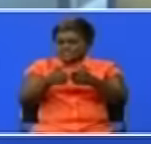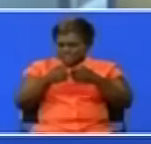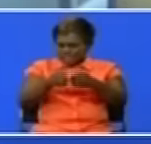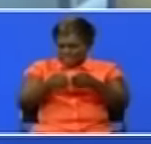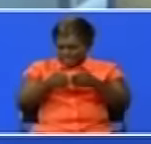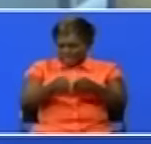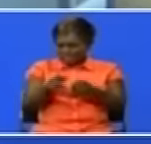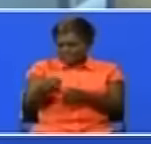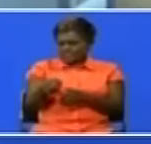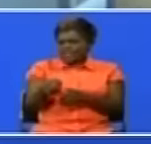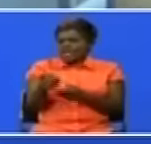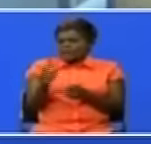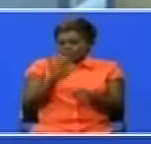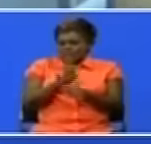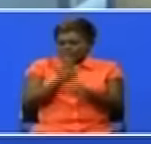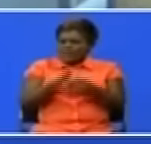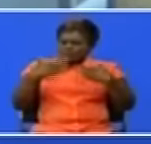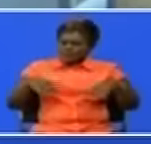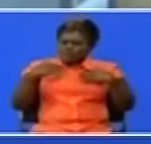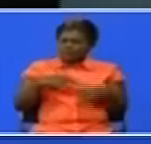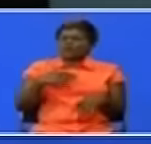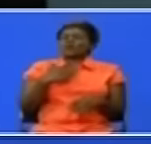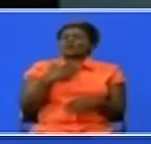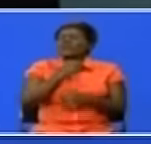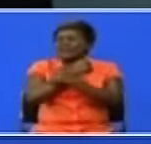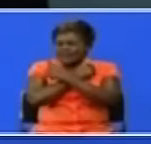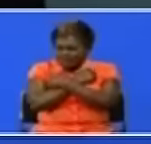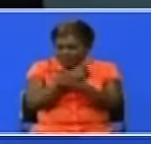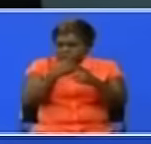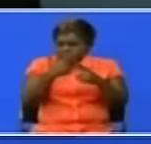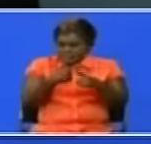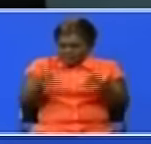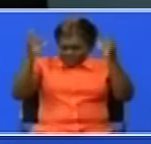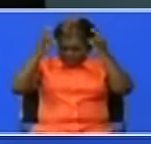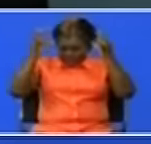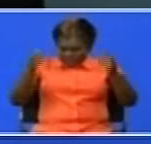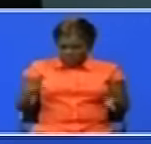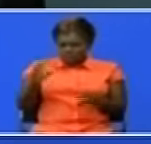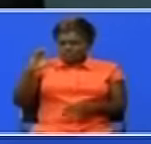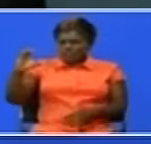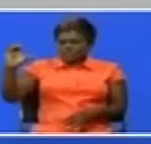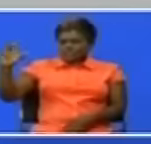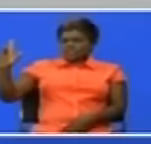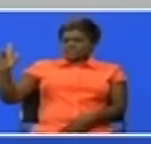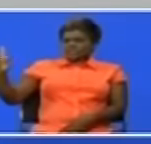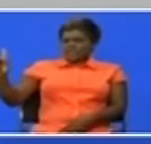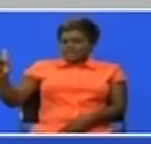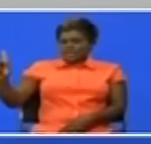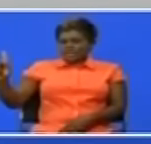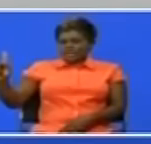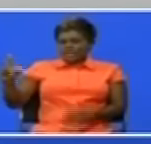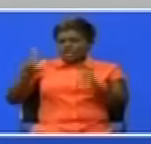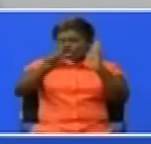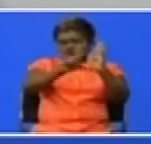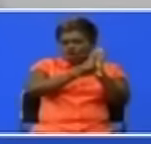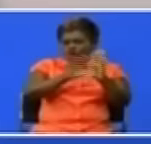ndio yaliyotia fora na kuwavutia wasikilizaji nchini. Lakini baada ya hatua ya halmashauri ya mawasiliano nchini CAK kutoa mwongozo